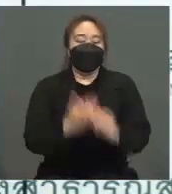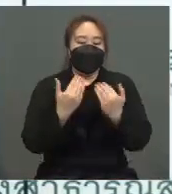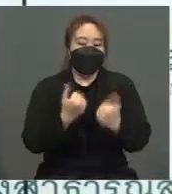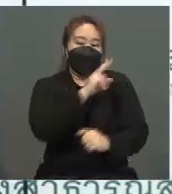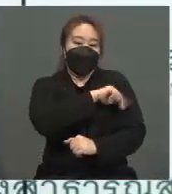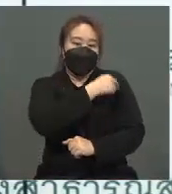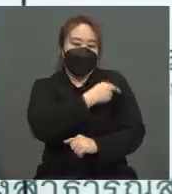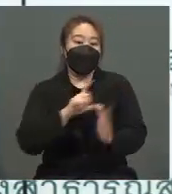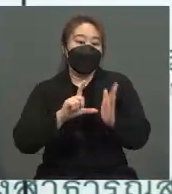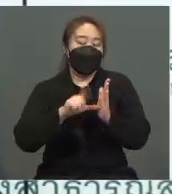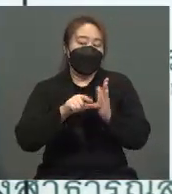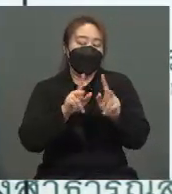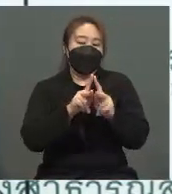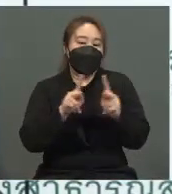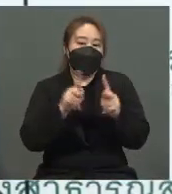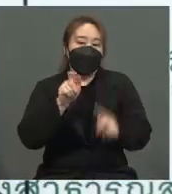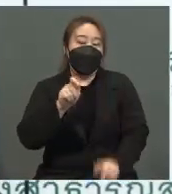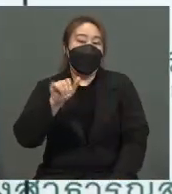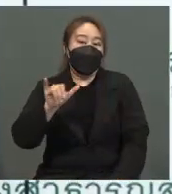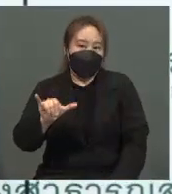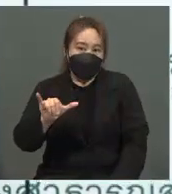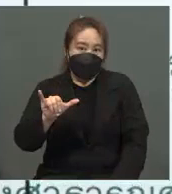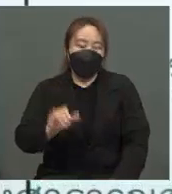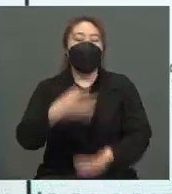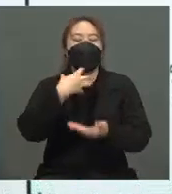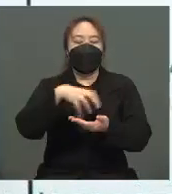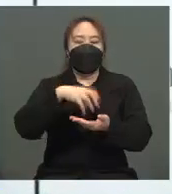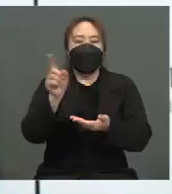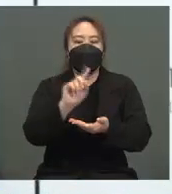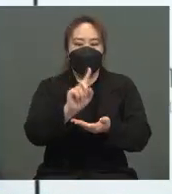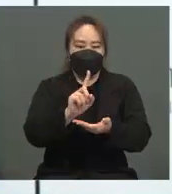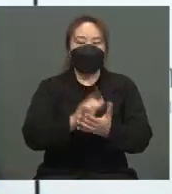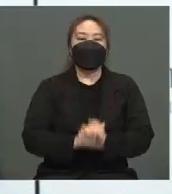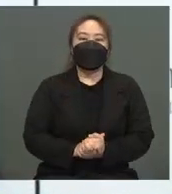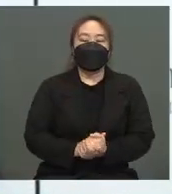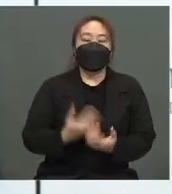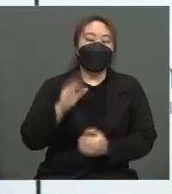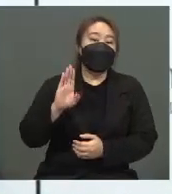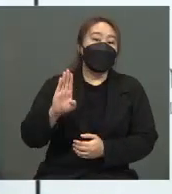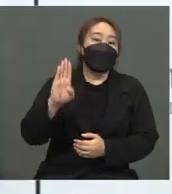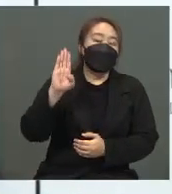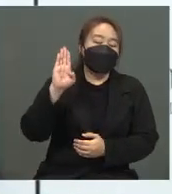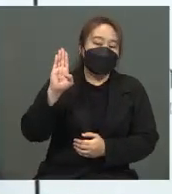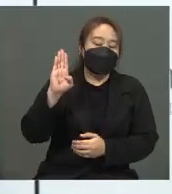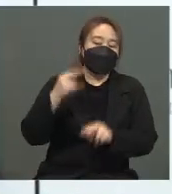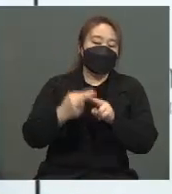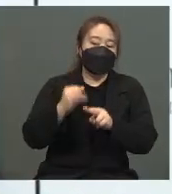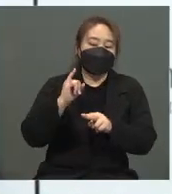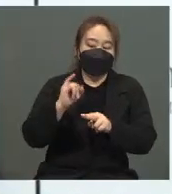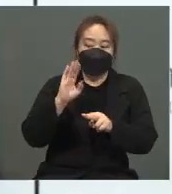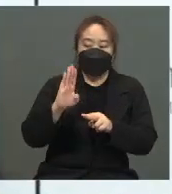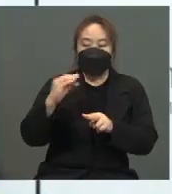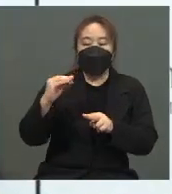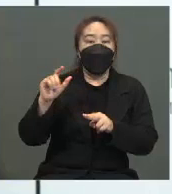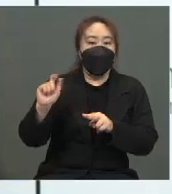คุ้มค่ะเลขาธิการคณะกรรมการอาหารและยาก็มีการเปิดเผยนะคะว่าจากการที่บริษัทไบโอจีนิเทคจำกัดซึ่งเป็นผู้ได้รับ